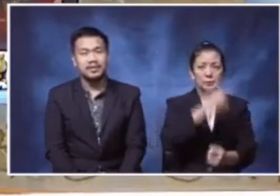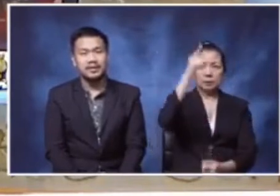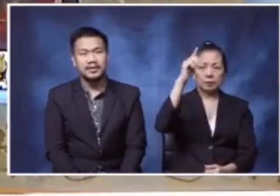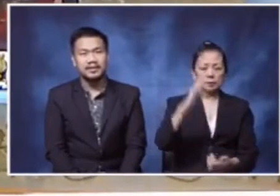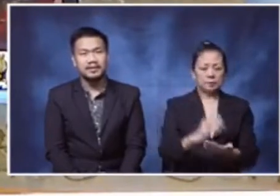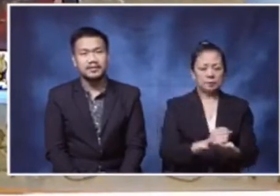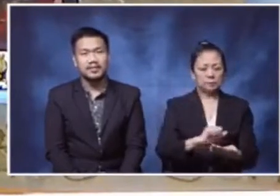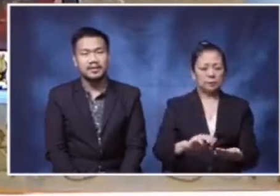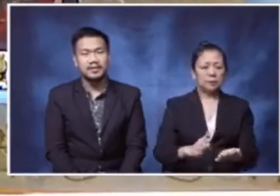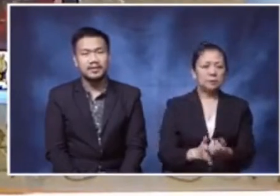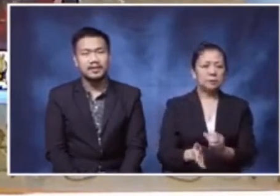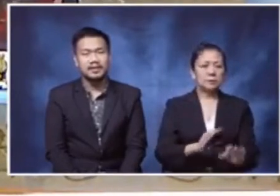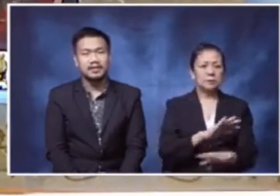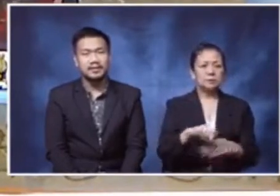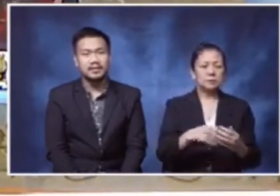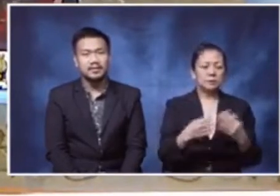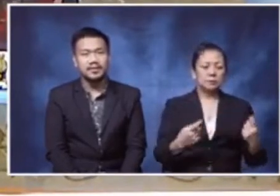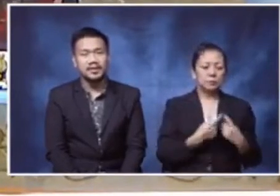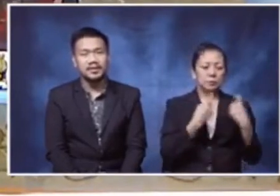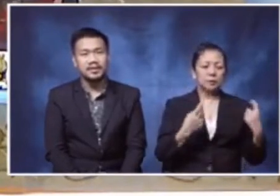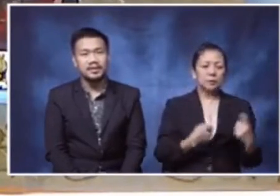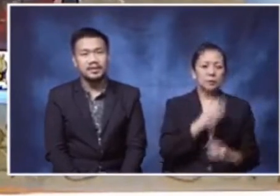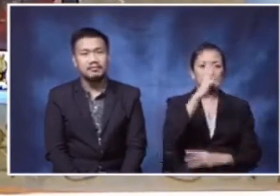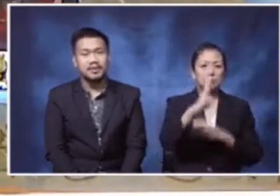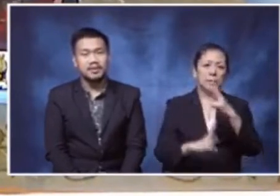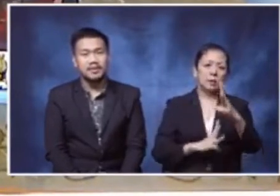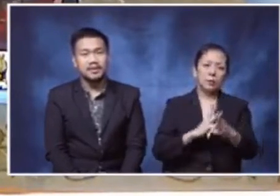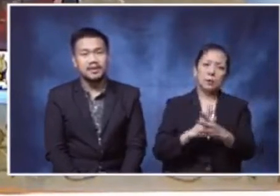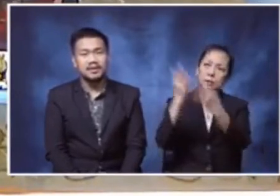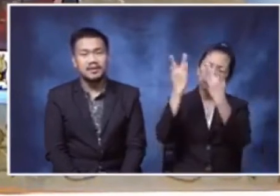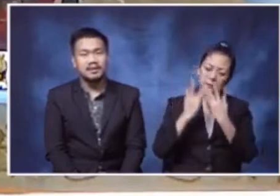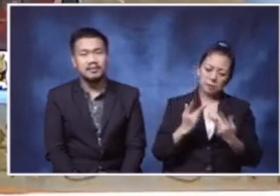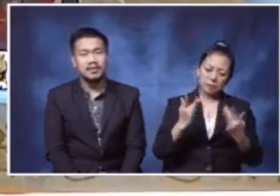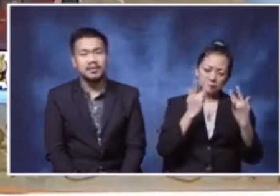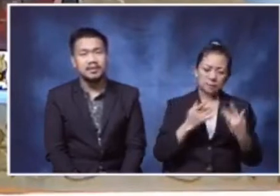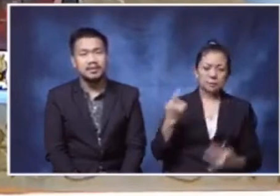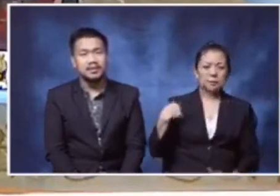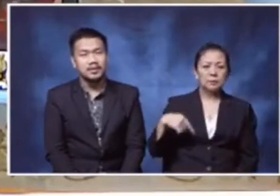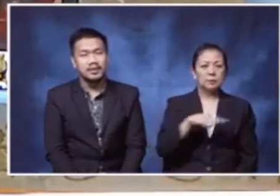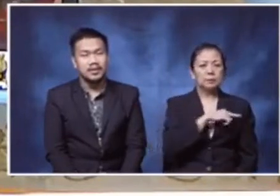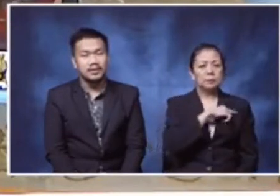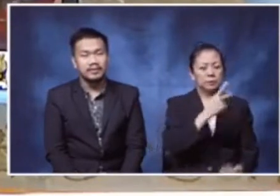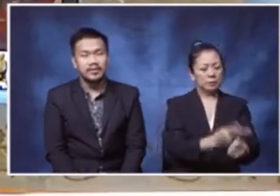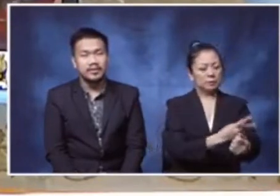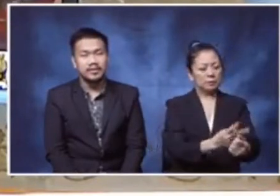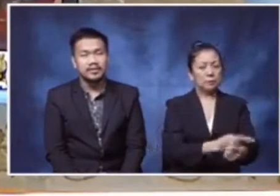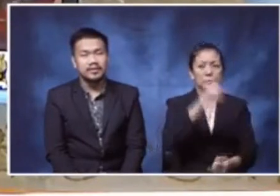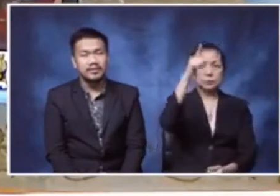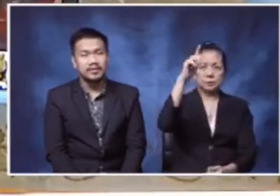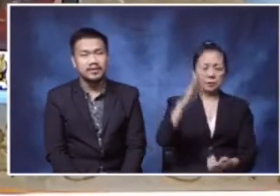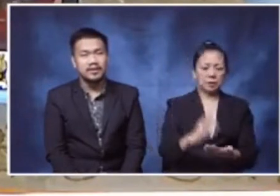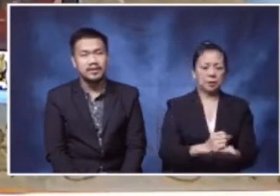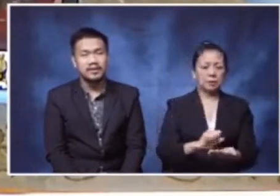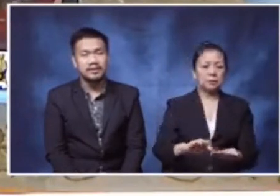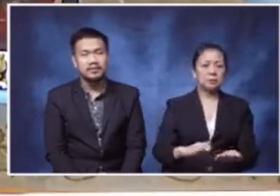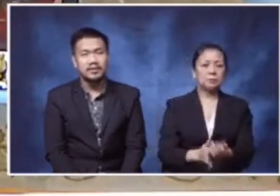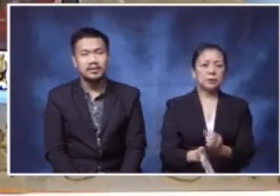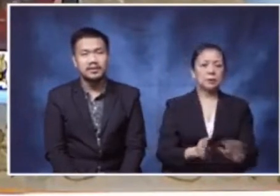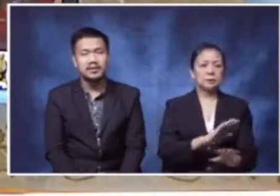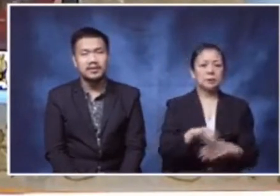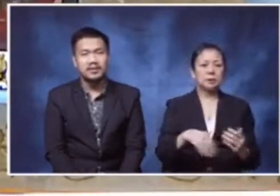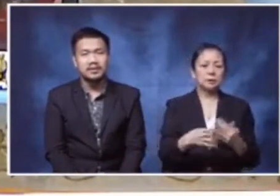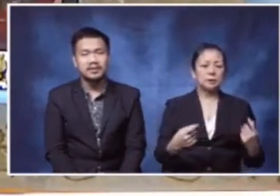na nag-aalis ng mga kasalanan ng sanlibutan, maawa ka sa amin. Kordero ng Diyos na nag-aalis ng